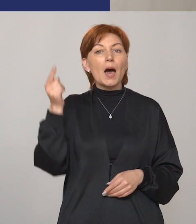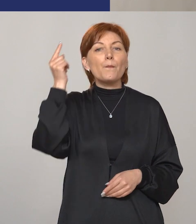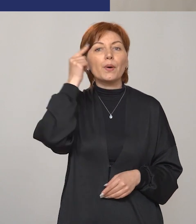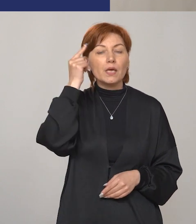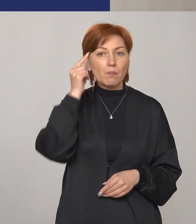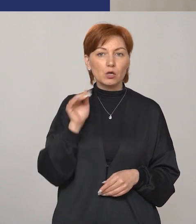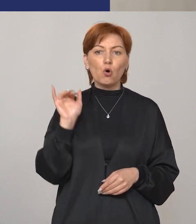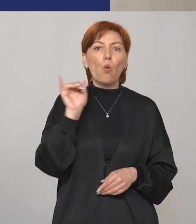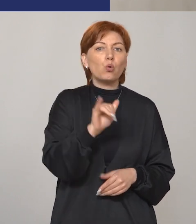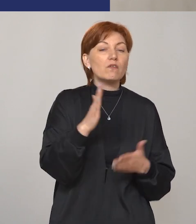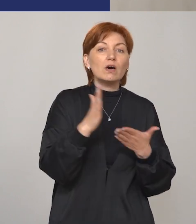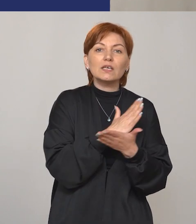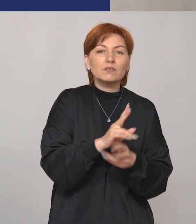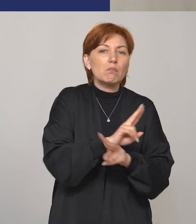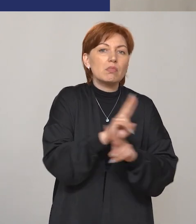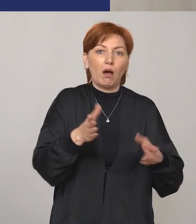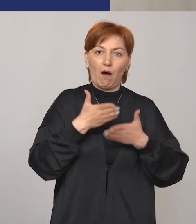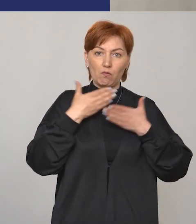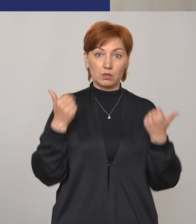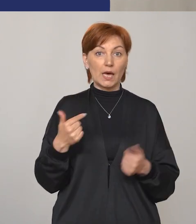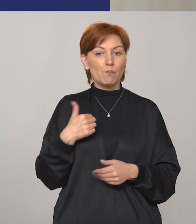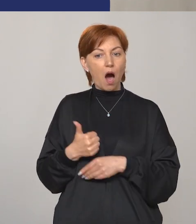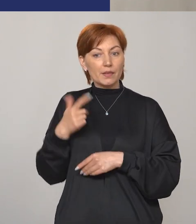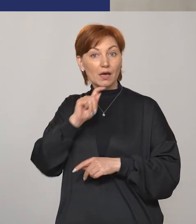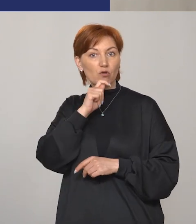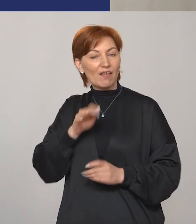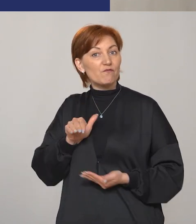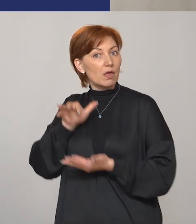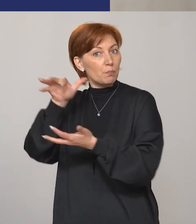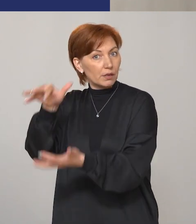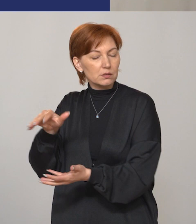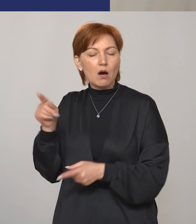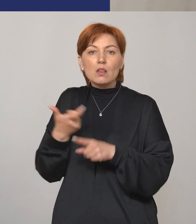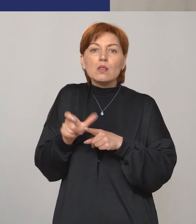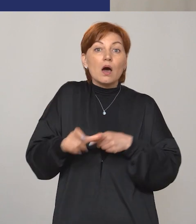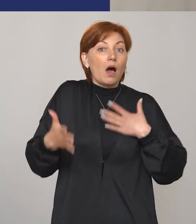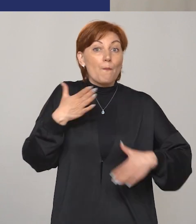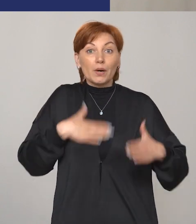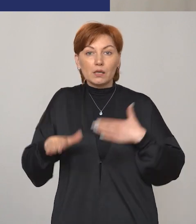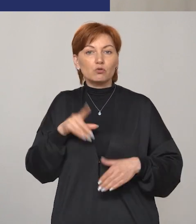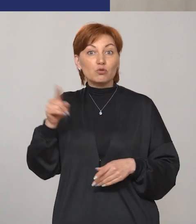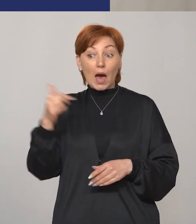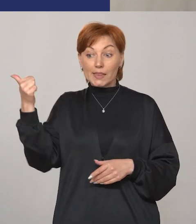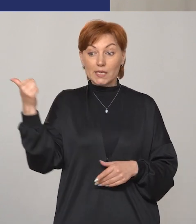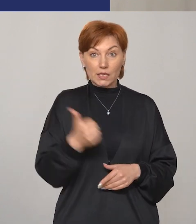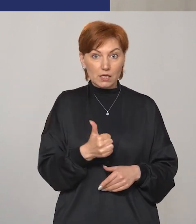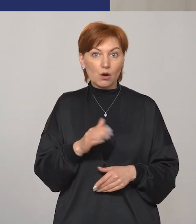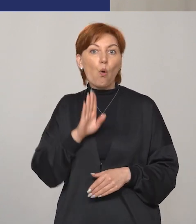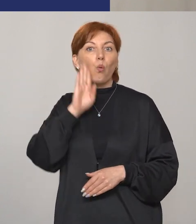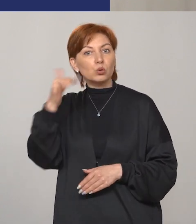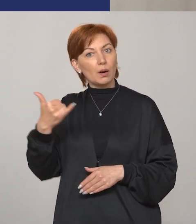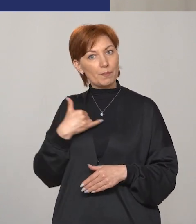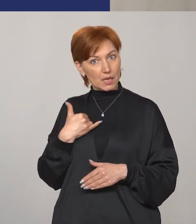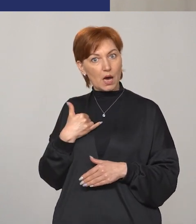Понимаешь, у него совсем никого нет. Я ему однажды конфет принесла. Так он так обрадовался, что 1 неделю меня утром у